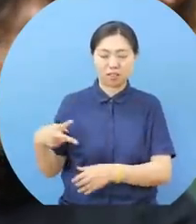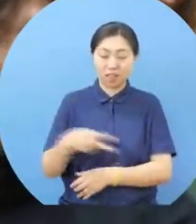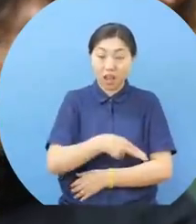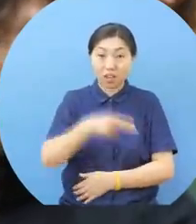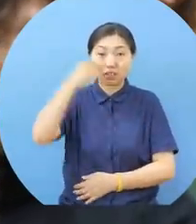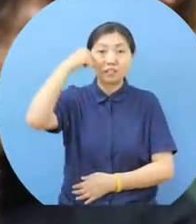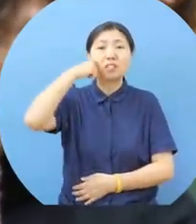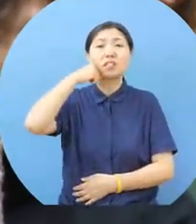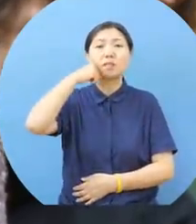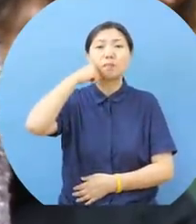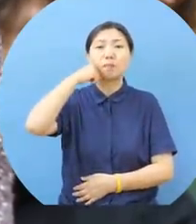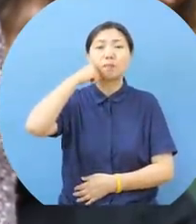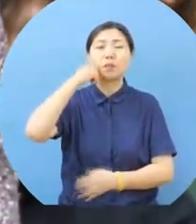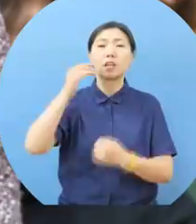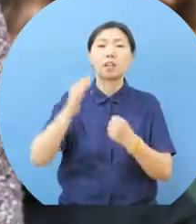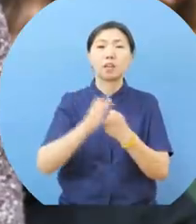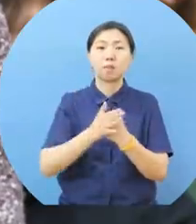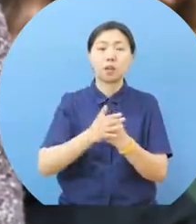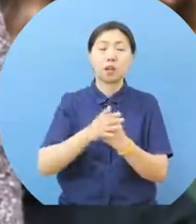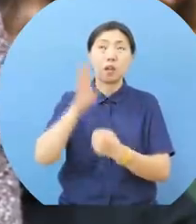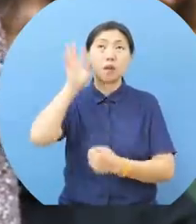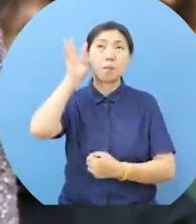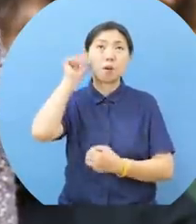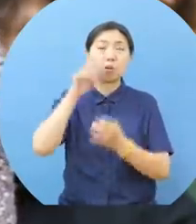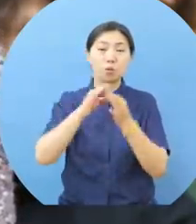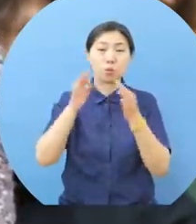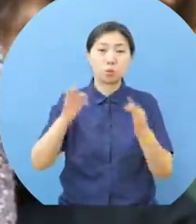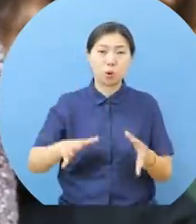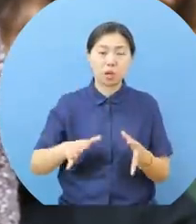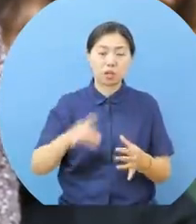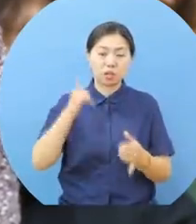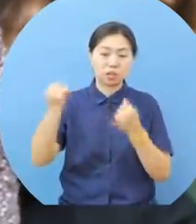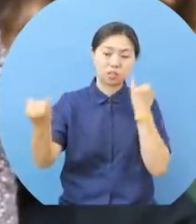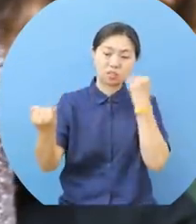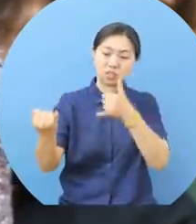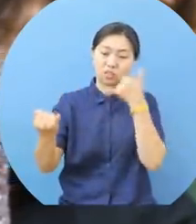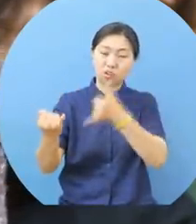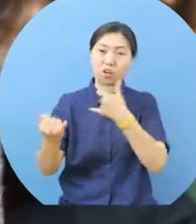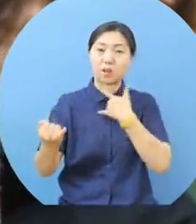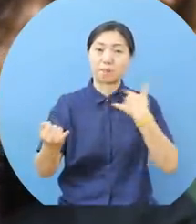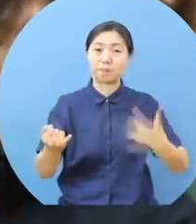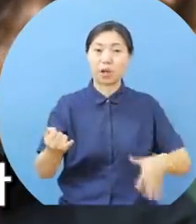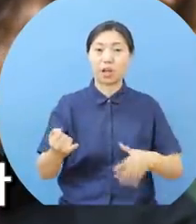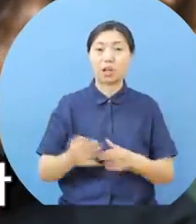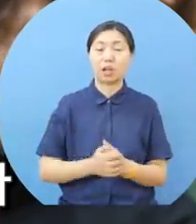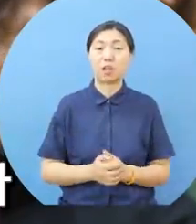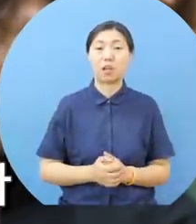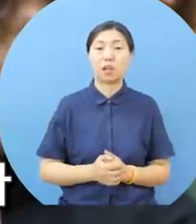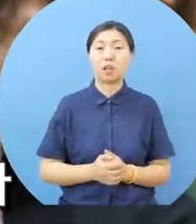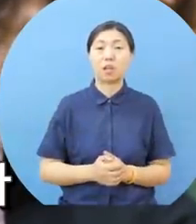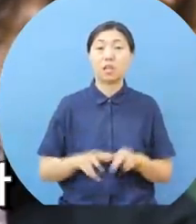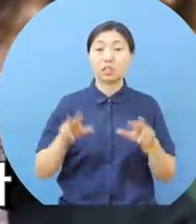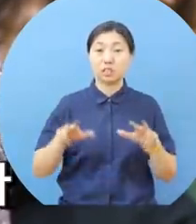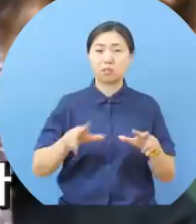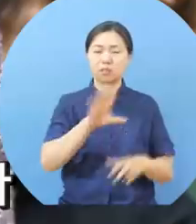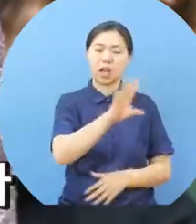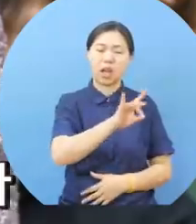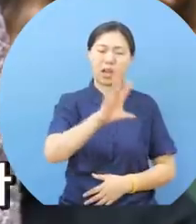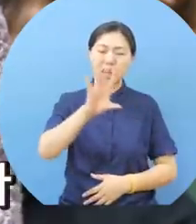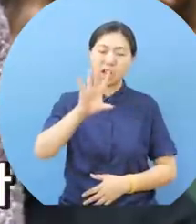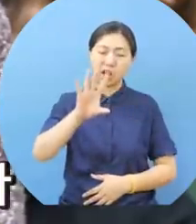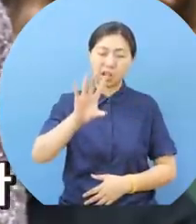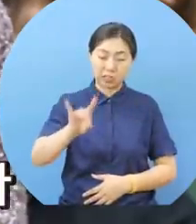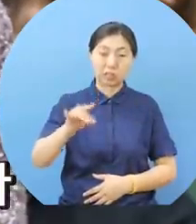떨어져 나가는 느낌이 들면서 며칠 동안 딸아이에게 전화도 하지 않았습니다 그리고 지금은 가끔